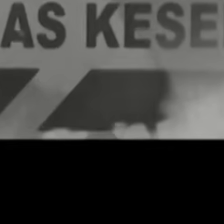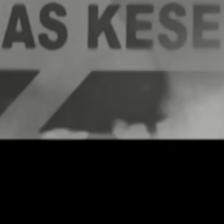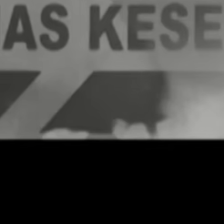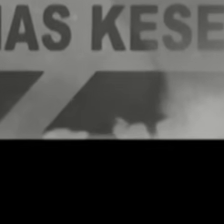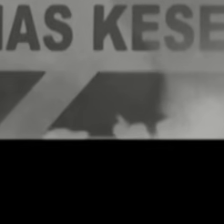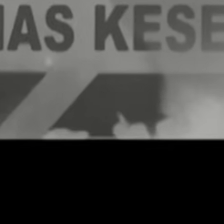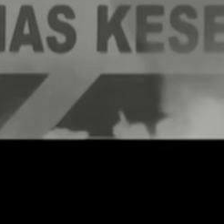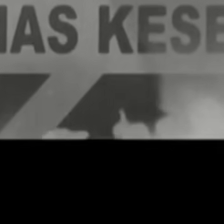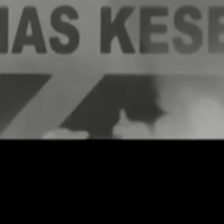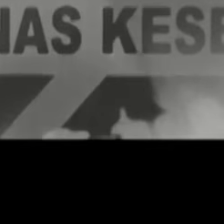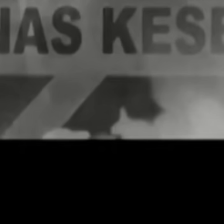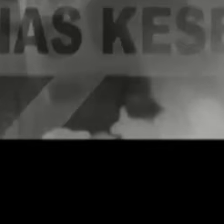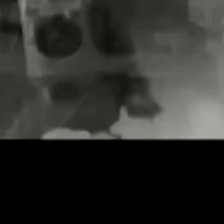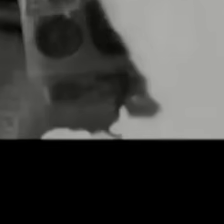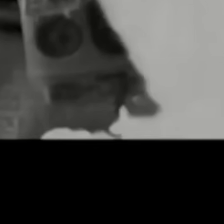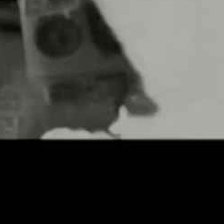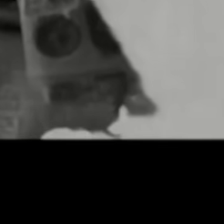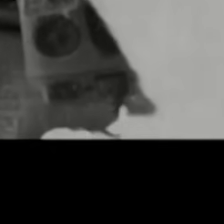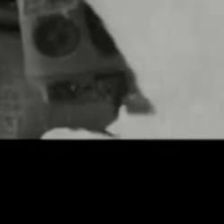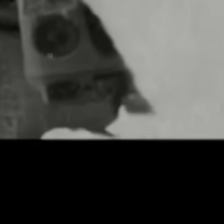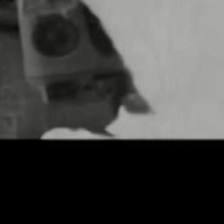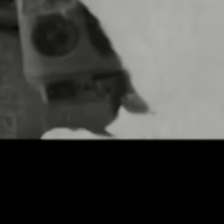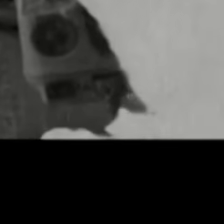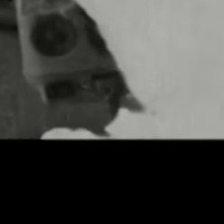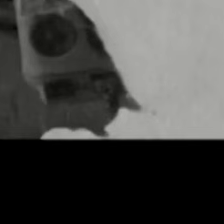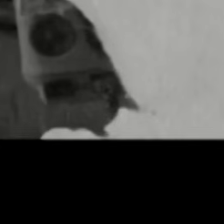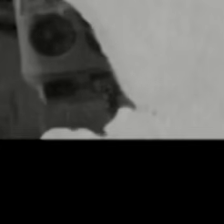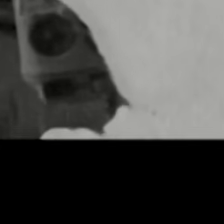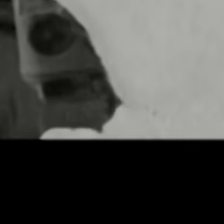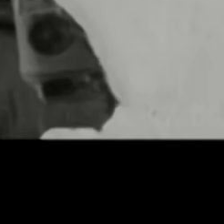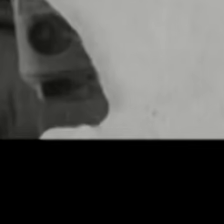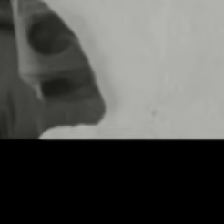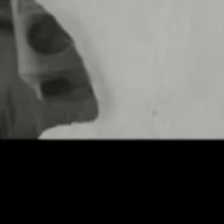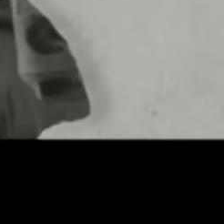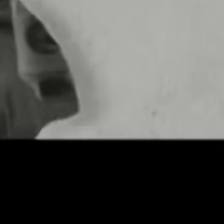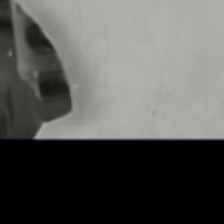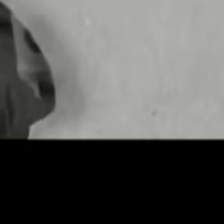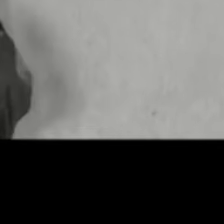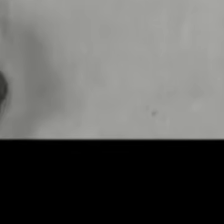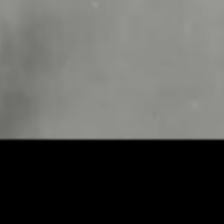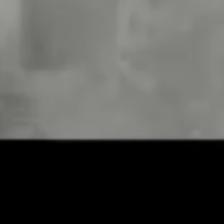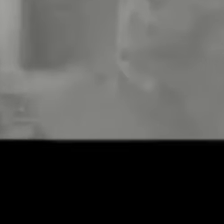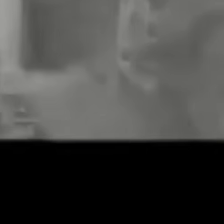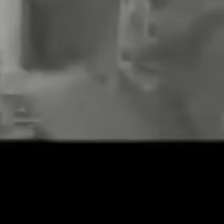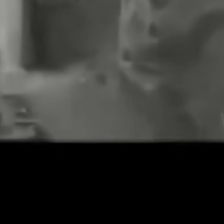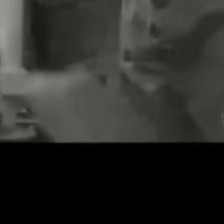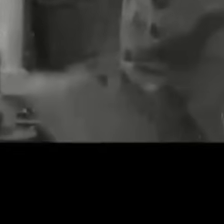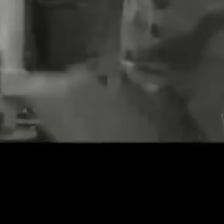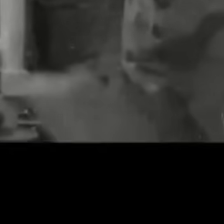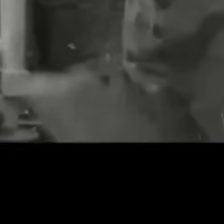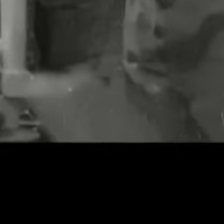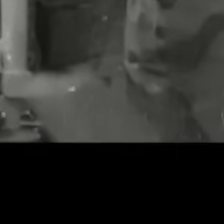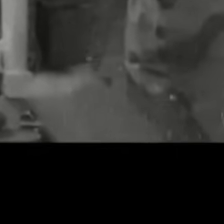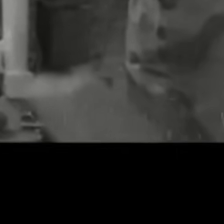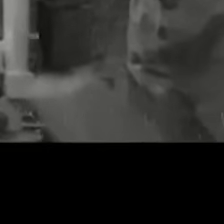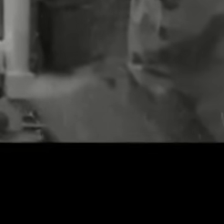Ada mereka yang jatuh, ada mereka yang sakit, ada mereka yang kehilangan, ada mereka yang meninggalkan.